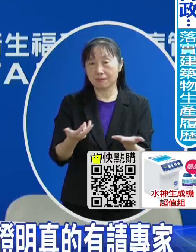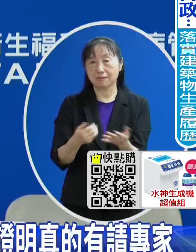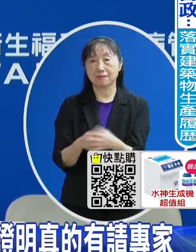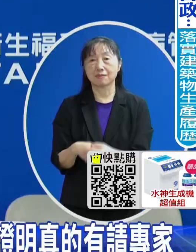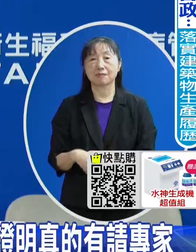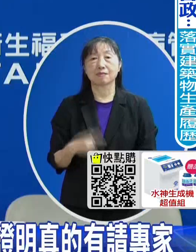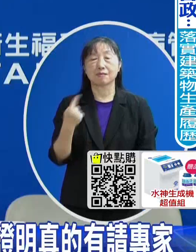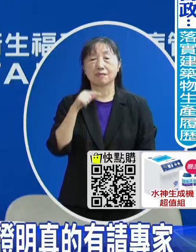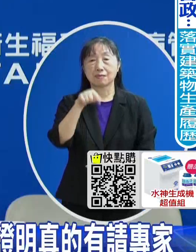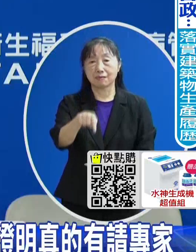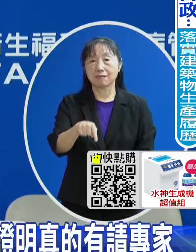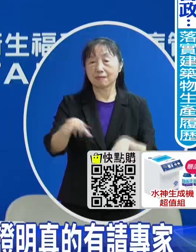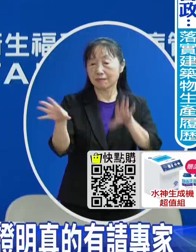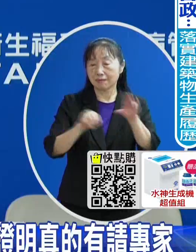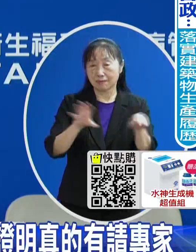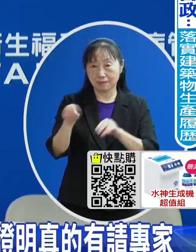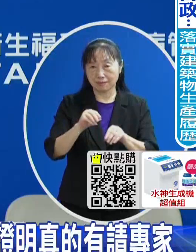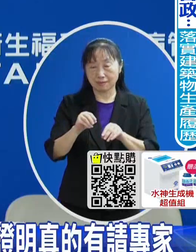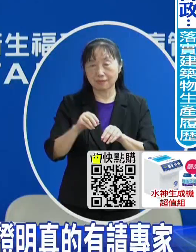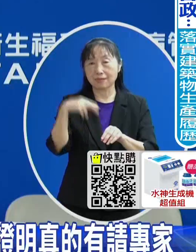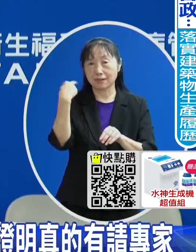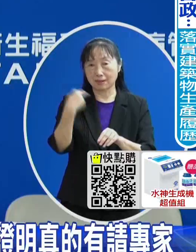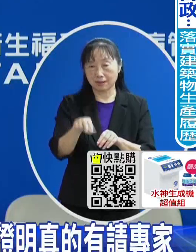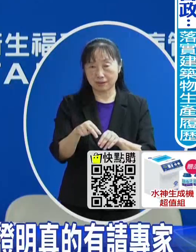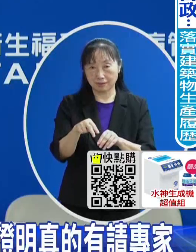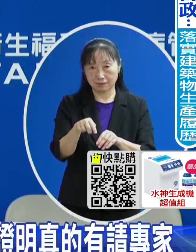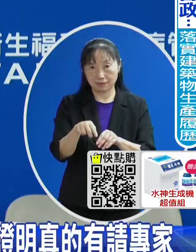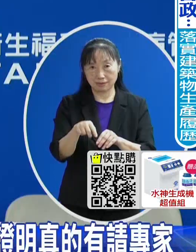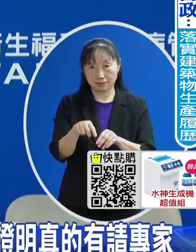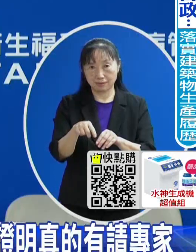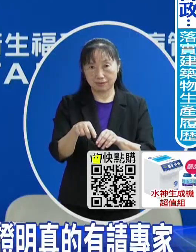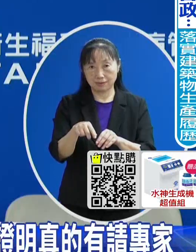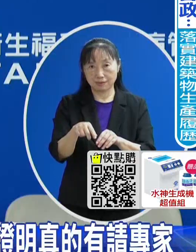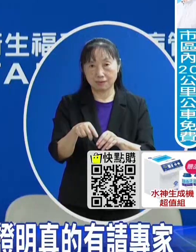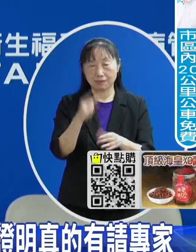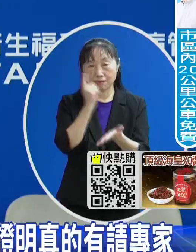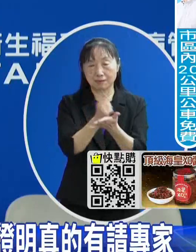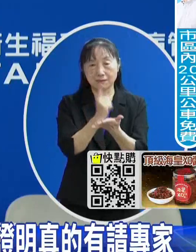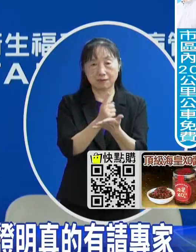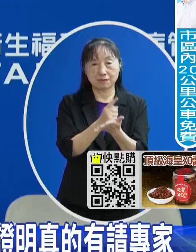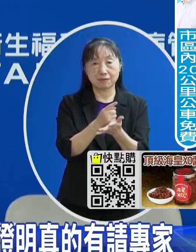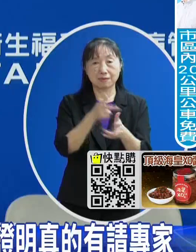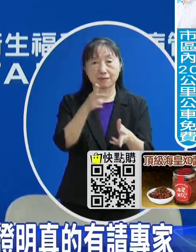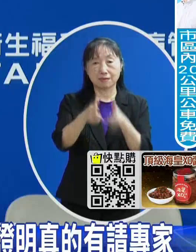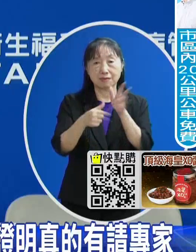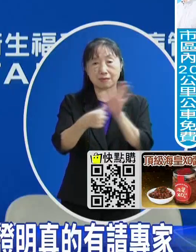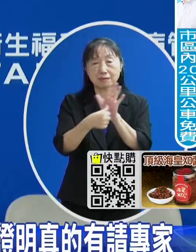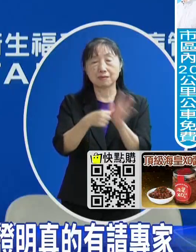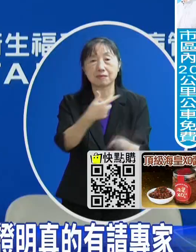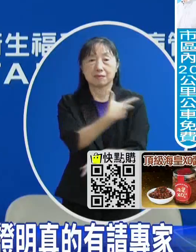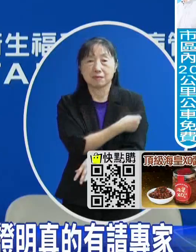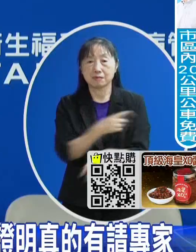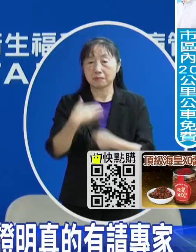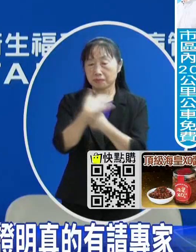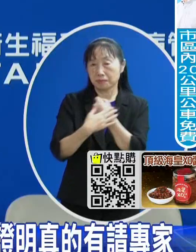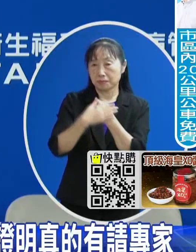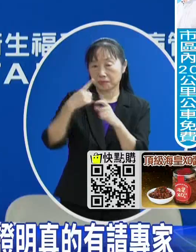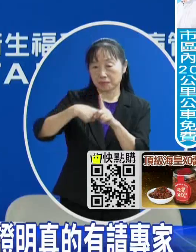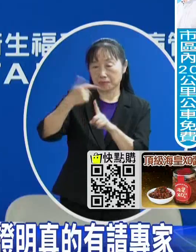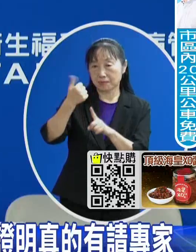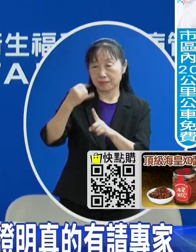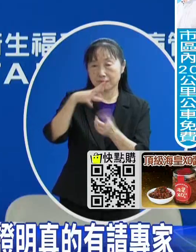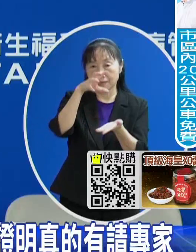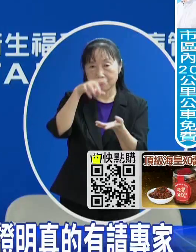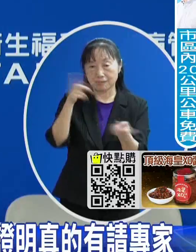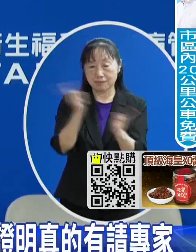真实世界的资料来产生这个各个厂牌的疫苗的一个保护效力的一个证据